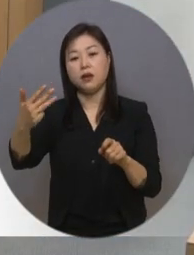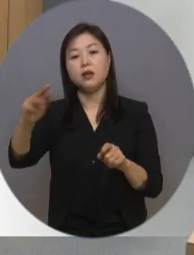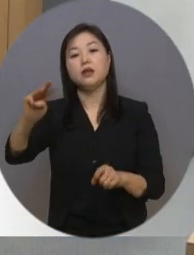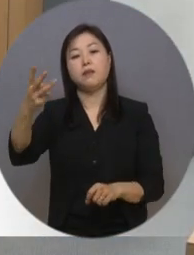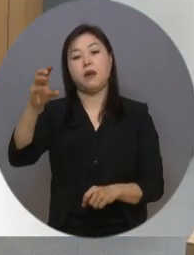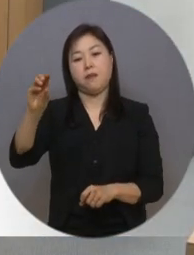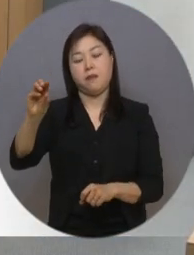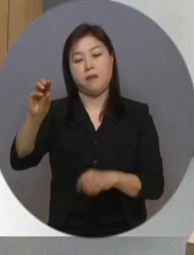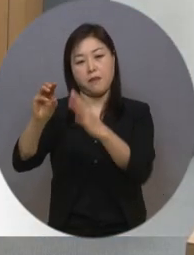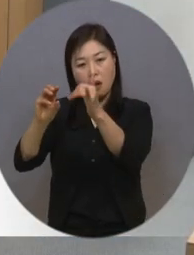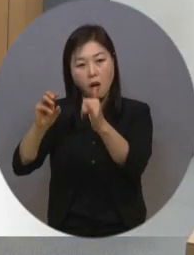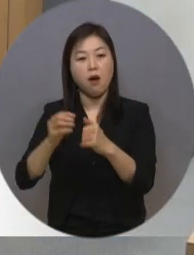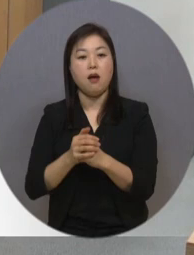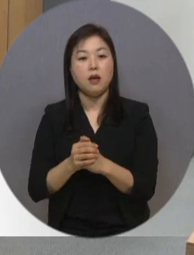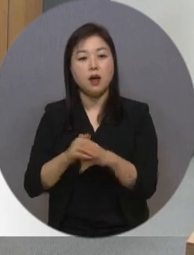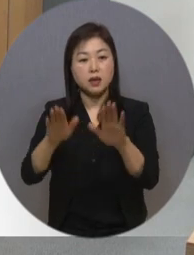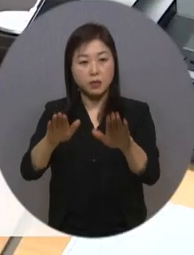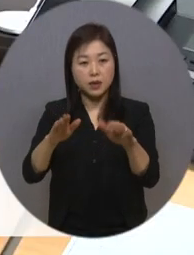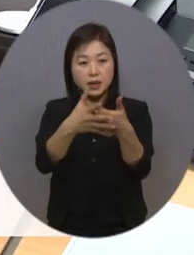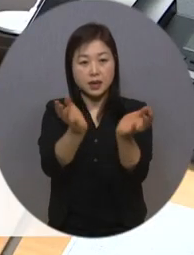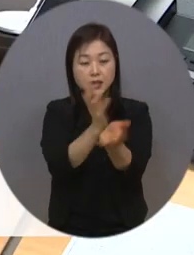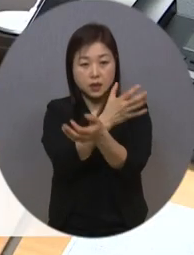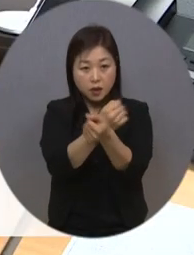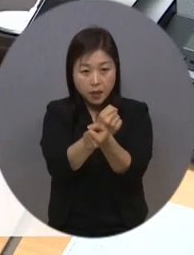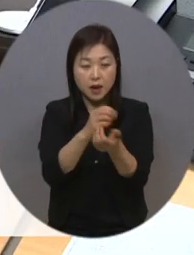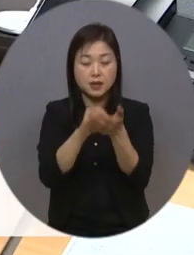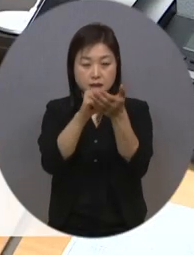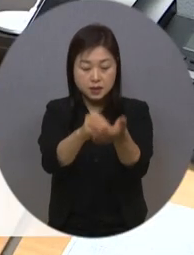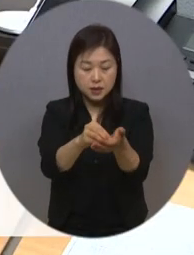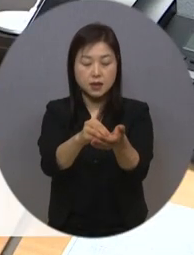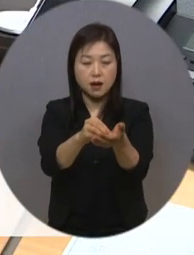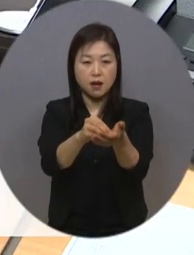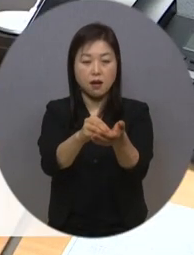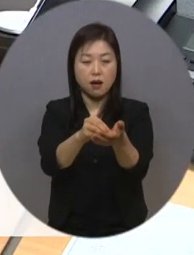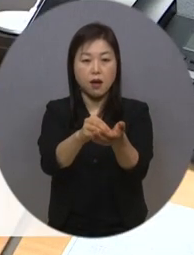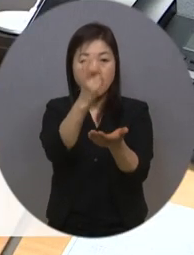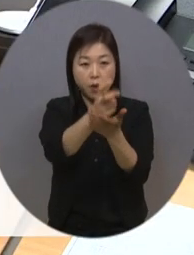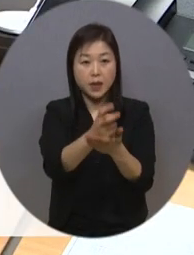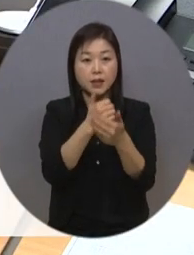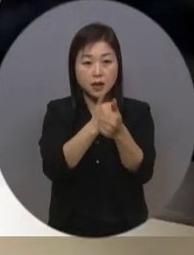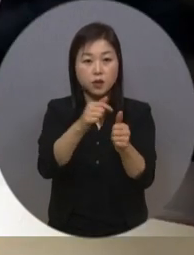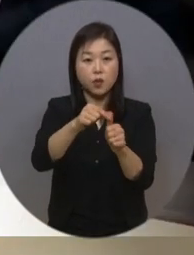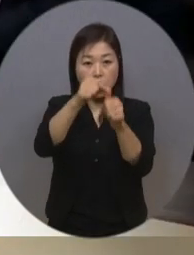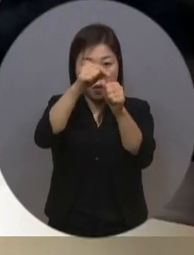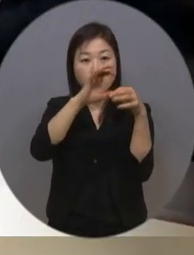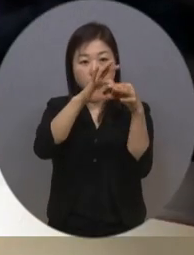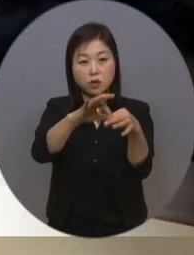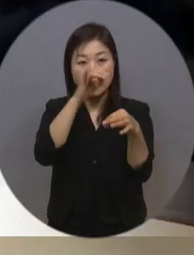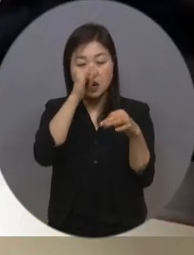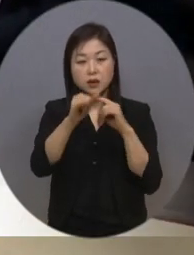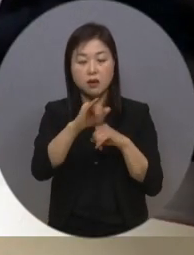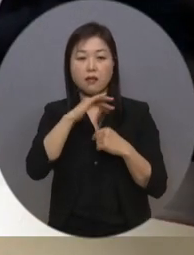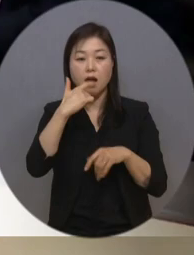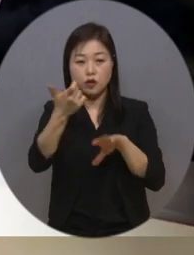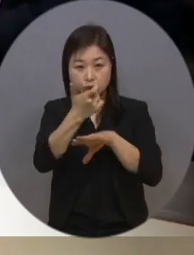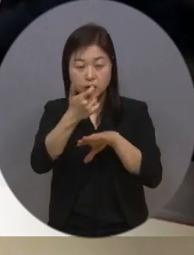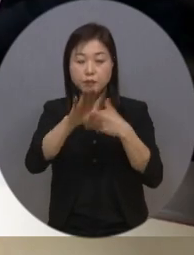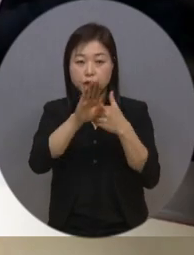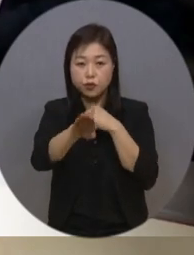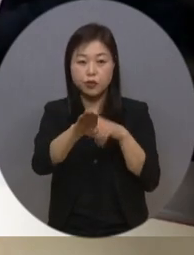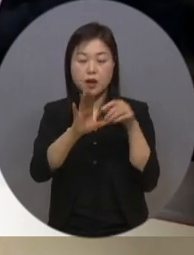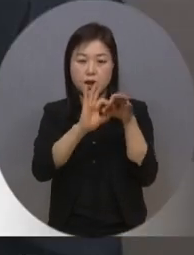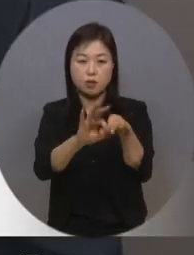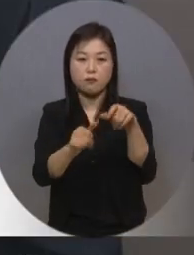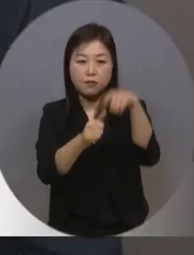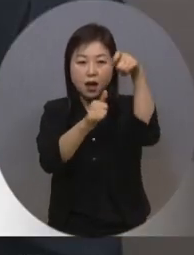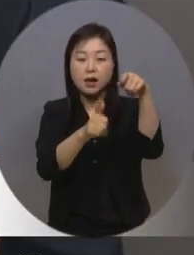이 제도는 단체 협약 취업 규칙 등의 계속 고용 제도를 도입해 정년에 도달한 근로자를 계속 고용하는 중소